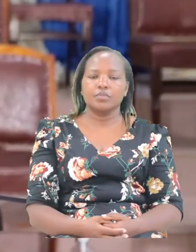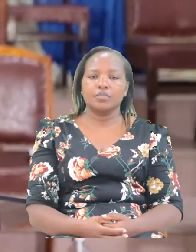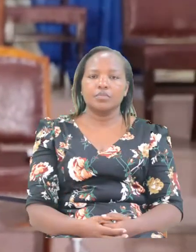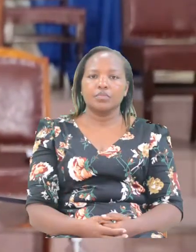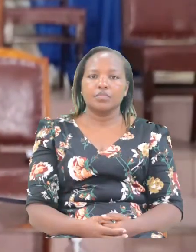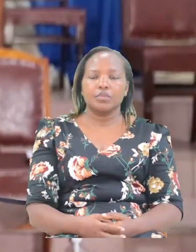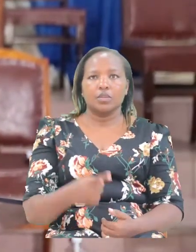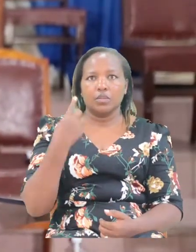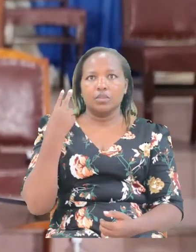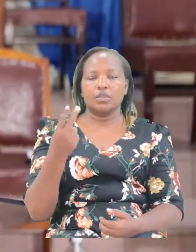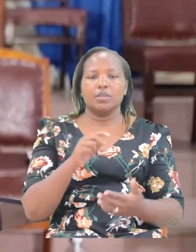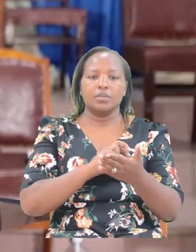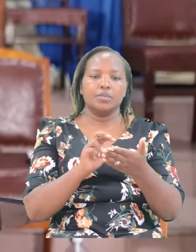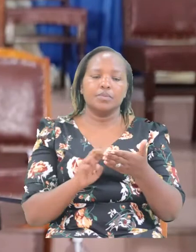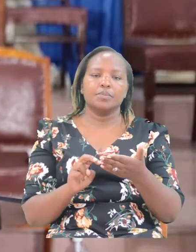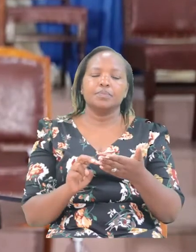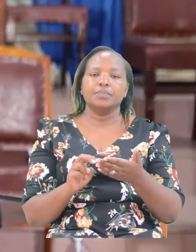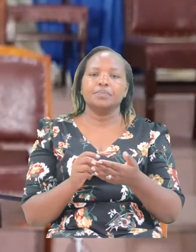Somo la pili